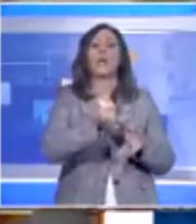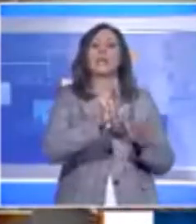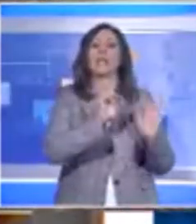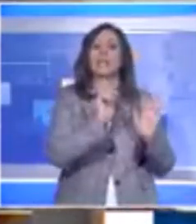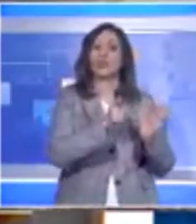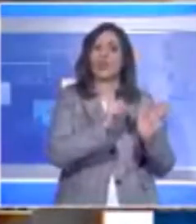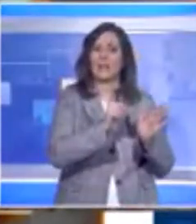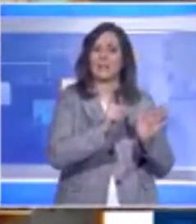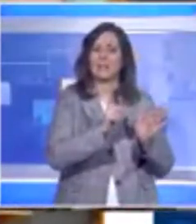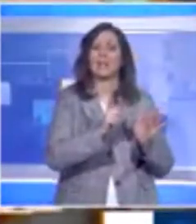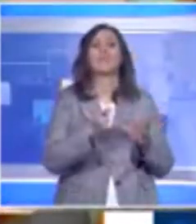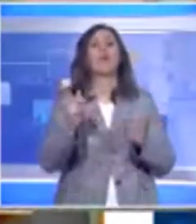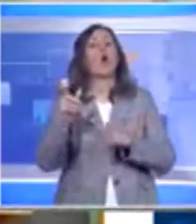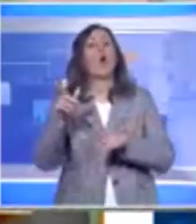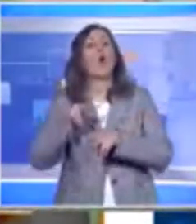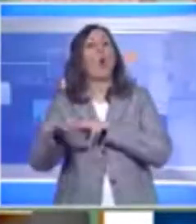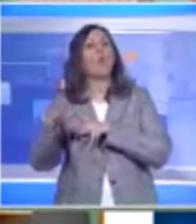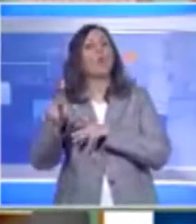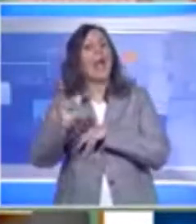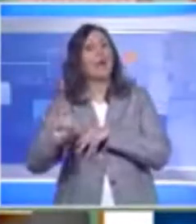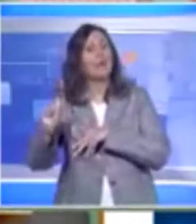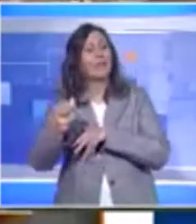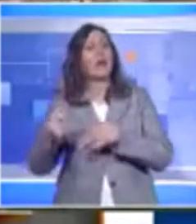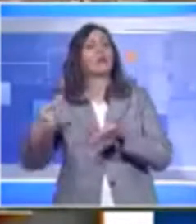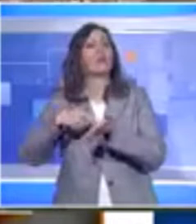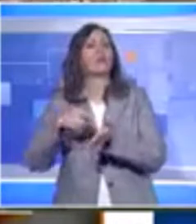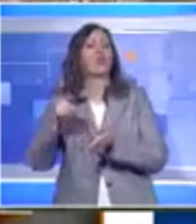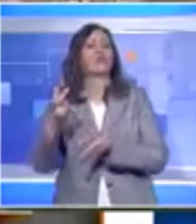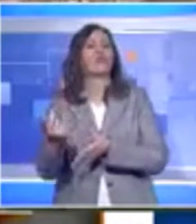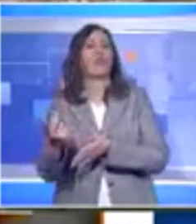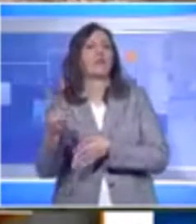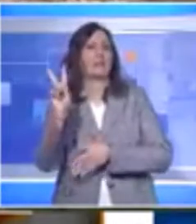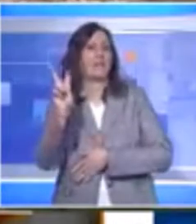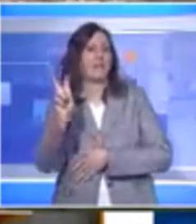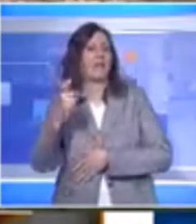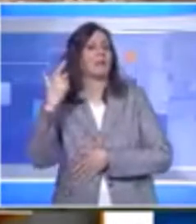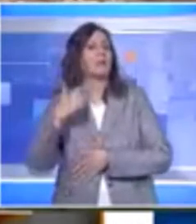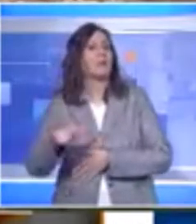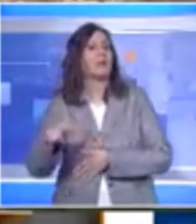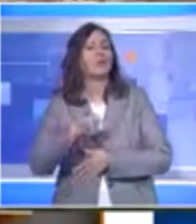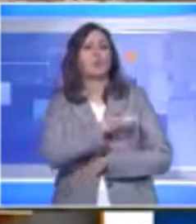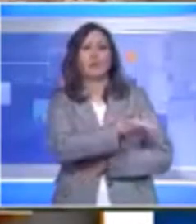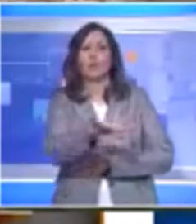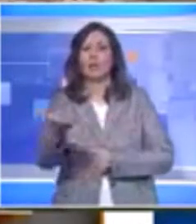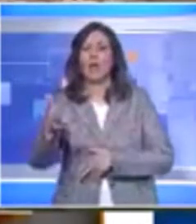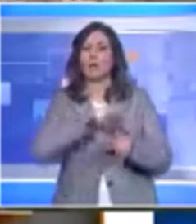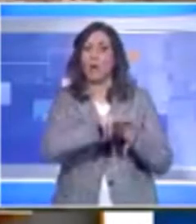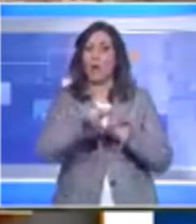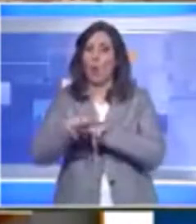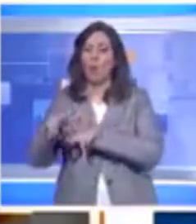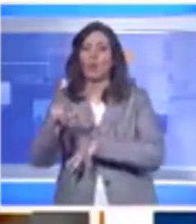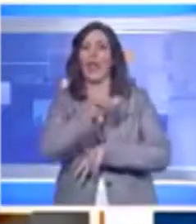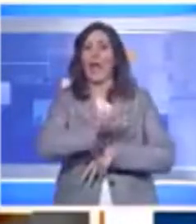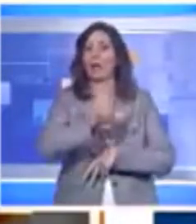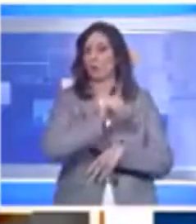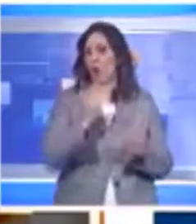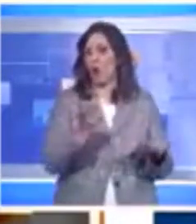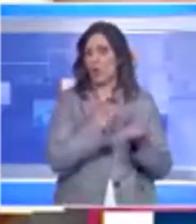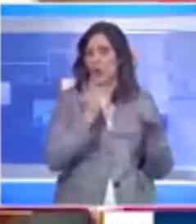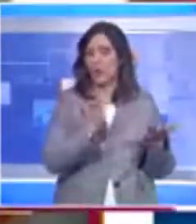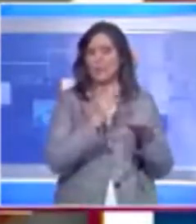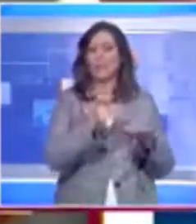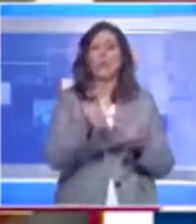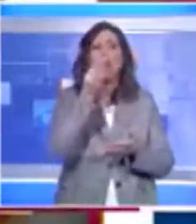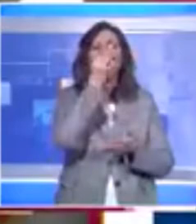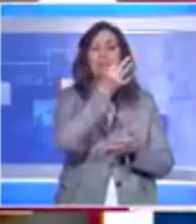il comune di avigliano che ha indicato giovedì 20 il motivo è semplice in diversi comuni interessati latronico ad esempio gli screening